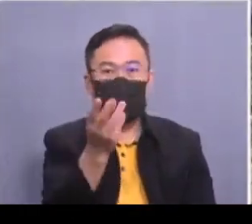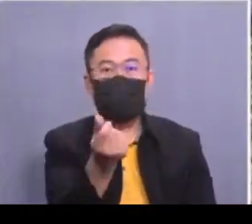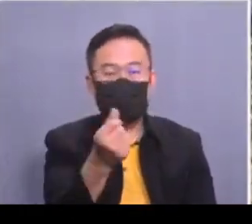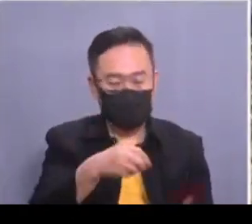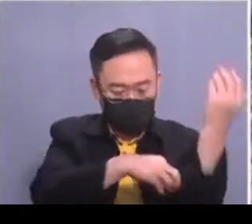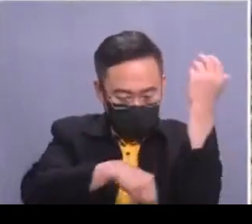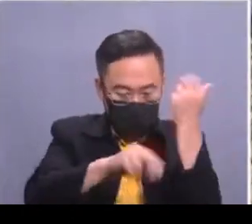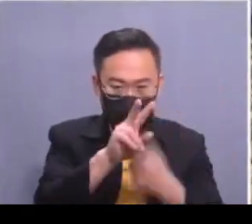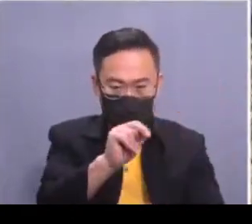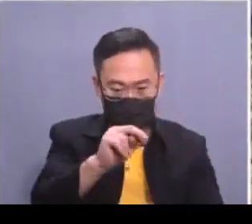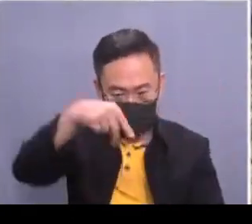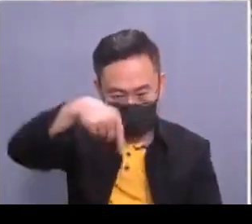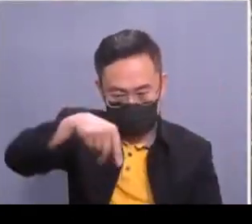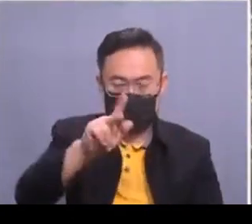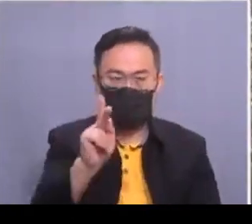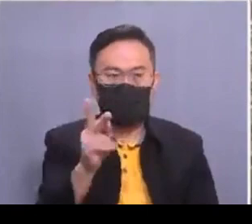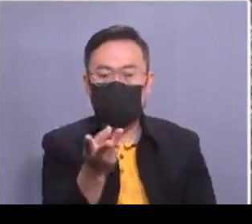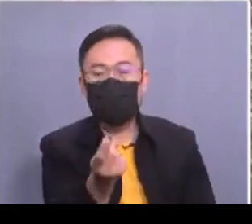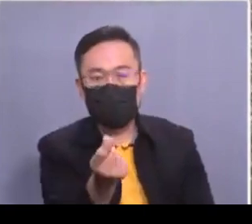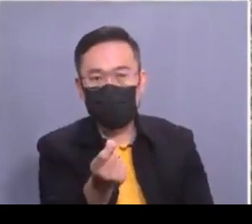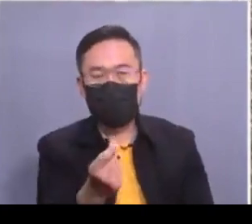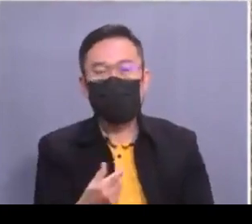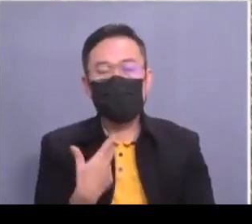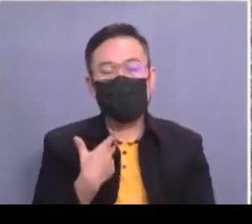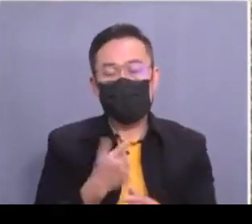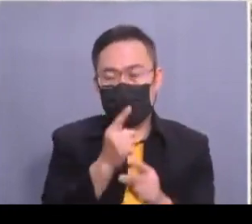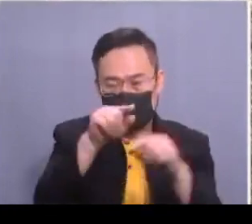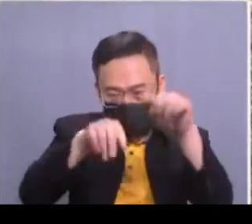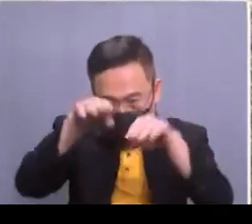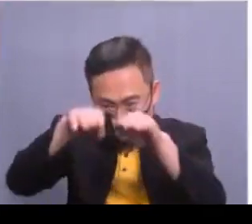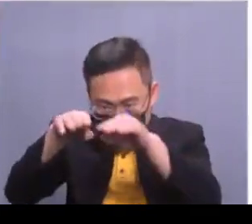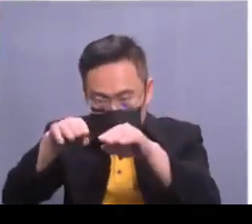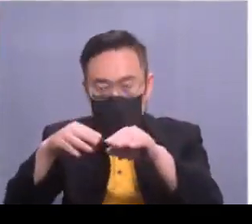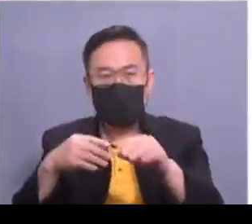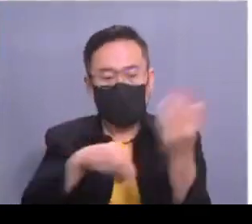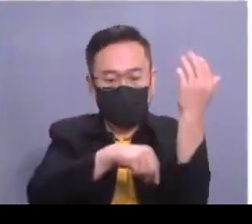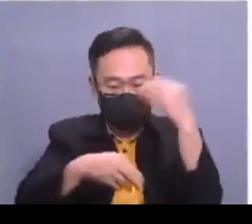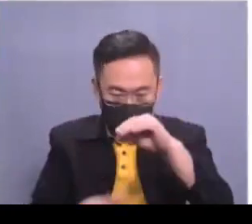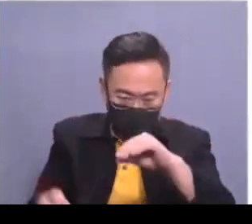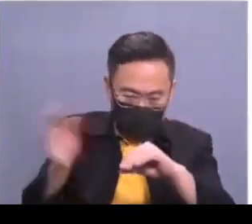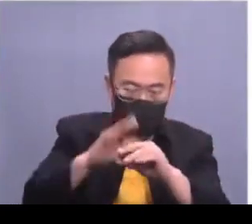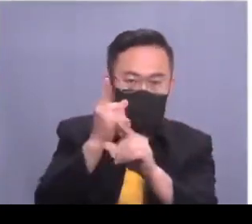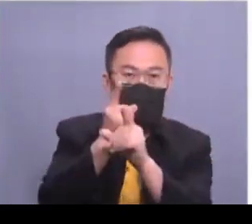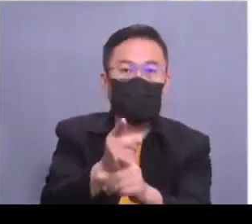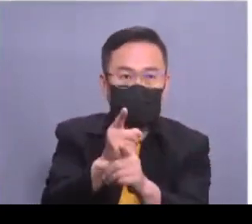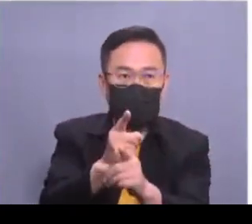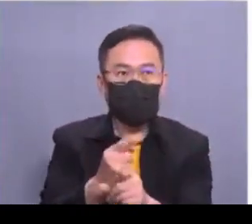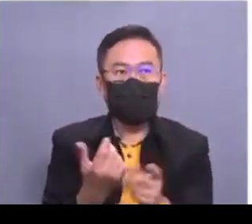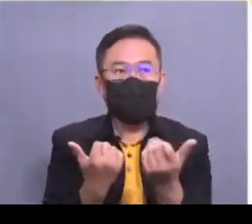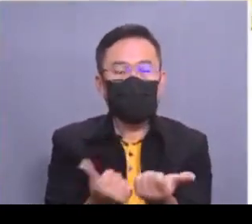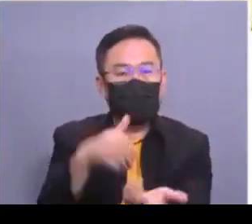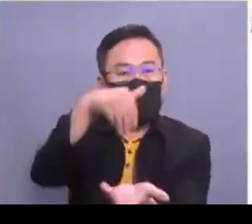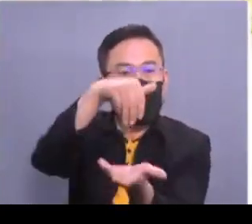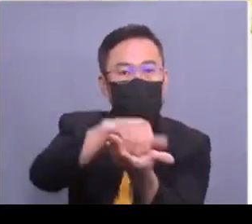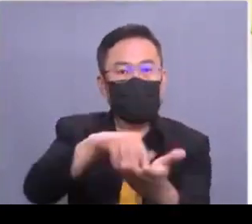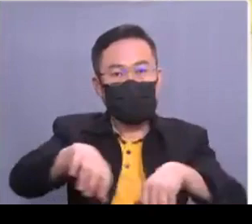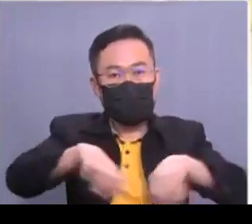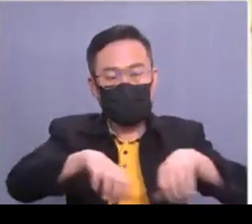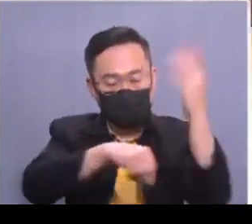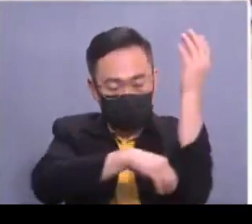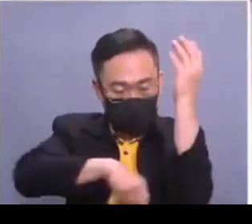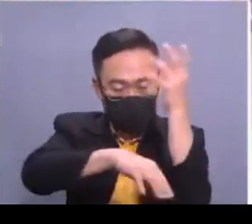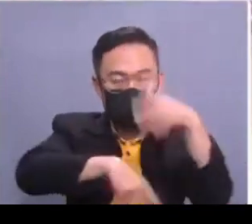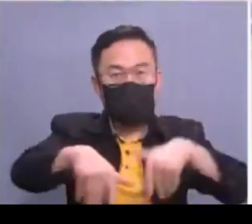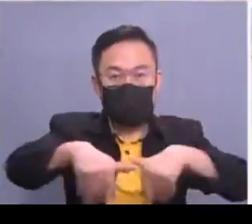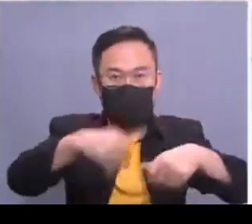าไหร่เพราะฉะนั้นเวลาที่จะเติมธาตุอาหารหรือเติมปุ๋ยเข้าไปก็คือเติมตัวที่ขาดครับศูนย์จัดการดินปุ๋ยชุมชนจึงเกิดขึ้นและโครงการ